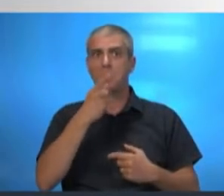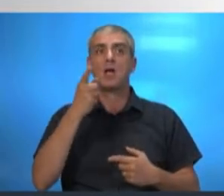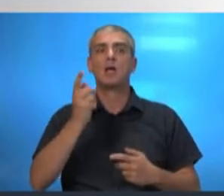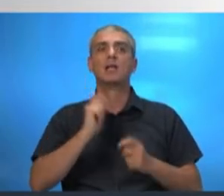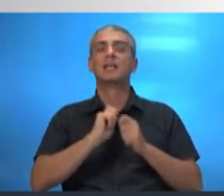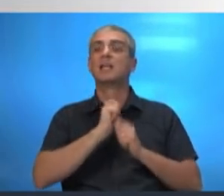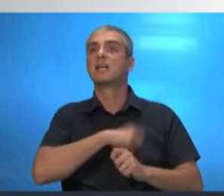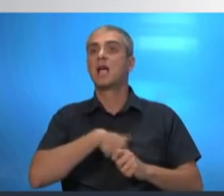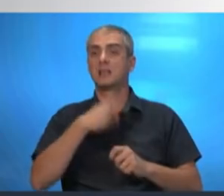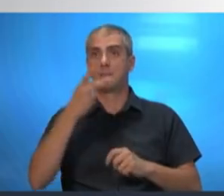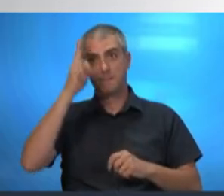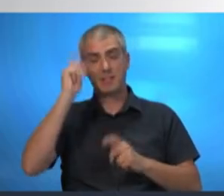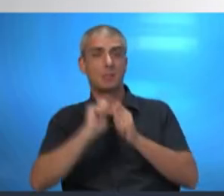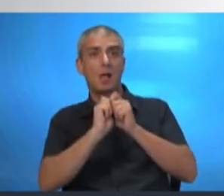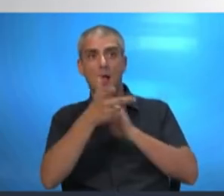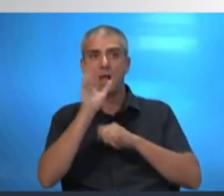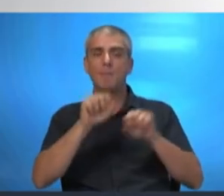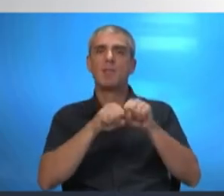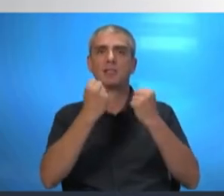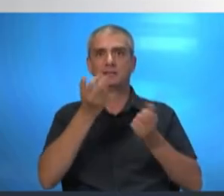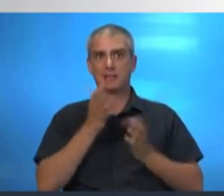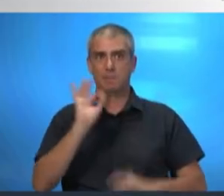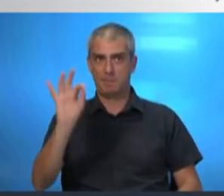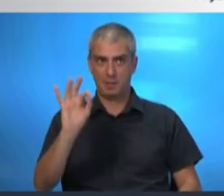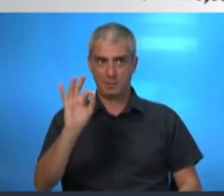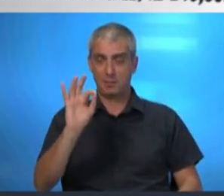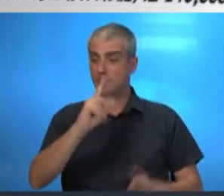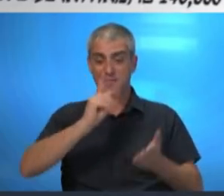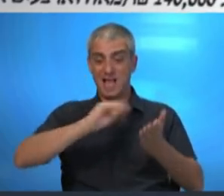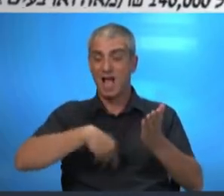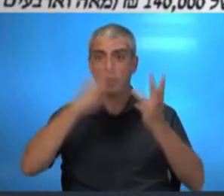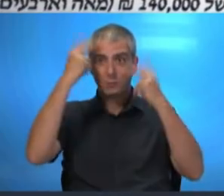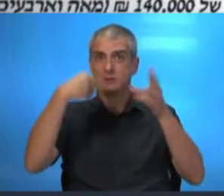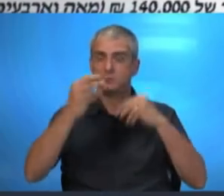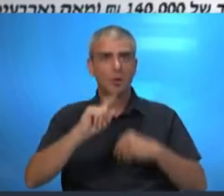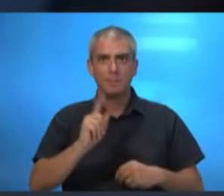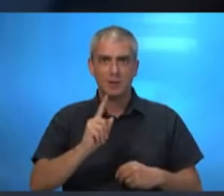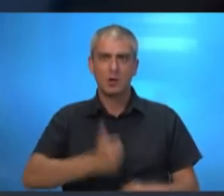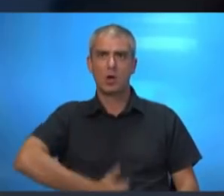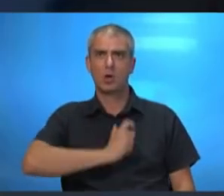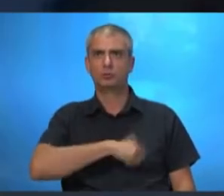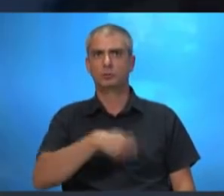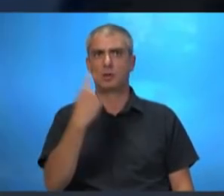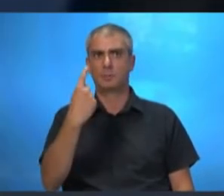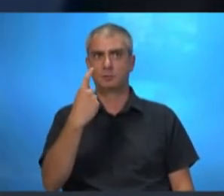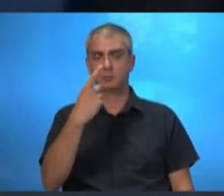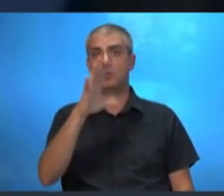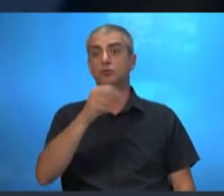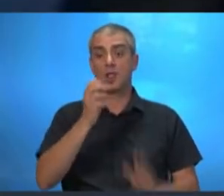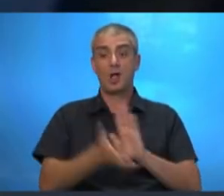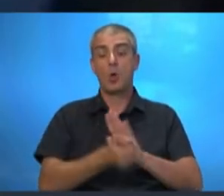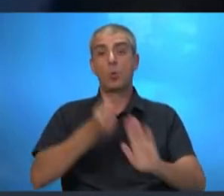עיריית ביתר עילית גם על נזקי הבן. מי שחתום על הסכם הפשרה הוא לא אחר מראש העירייה, שלקח מן הקופה